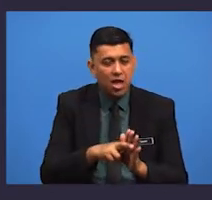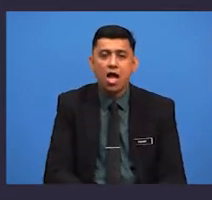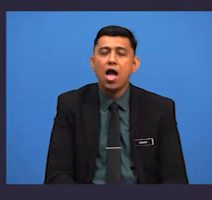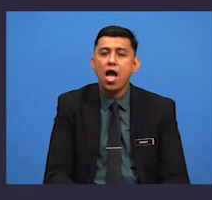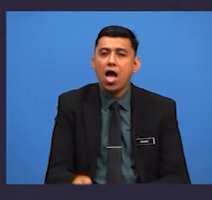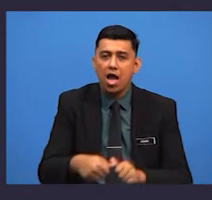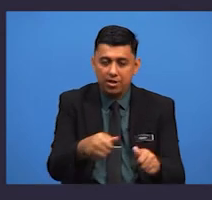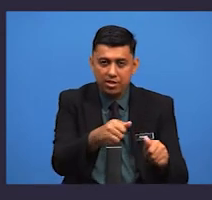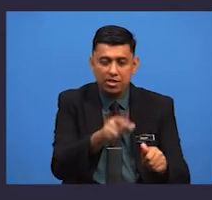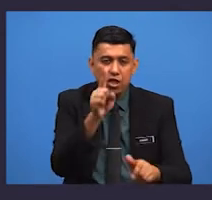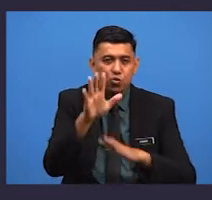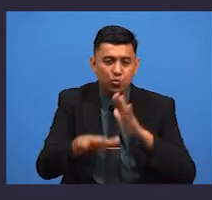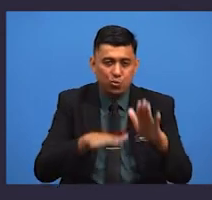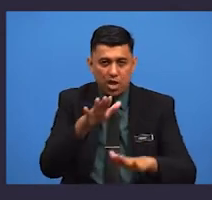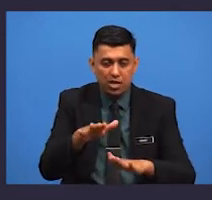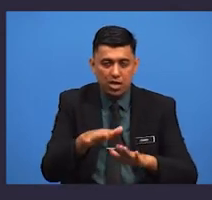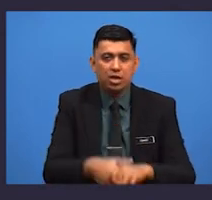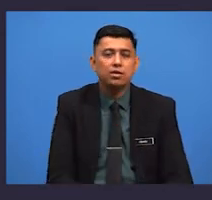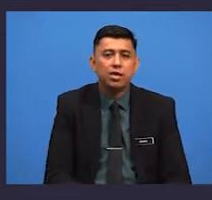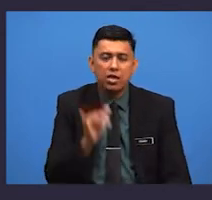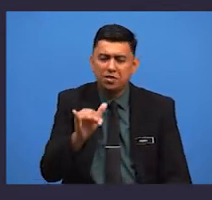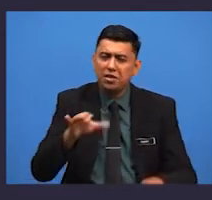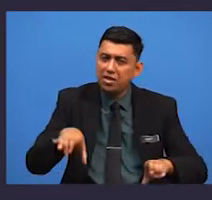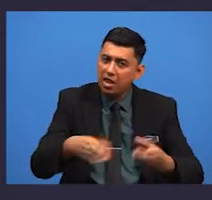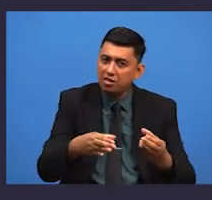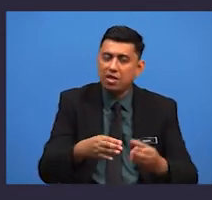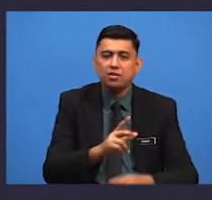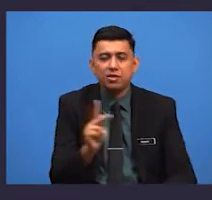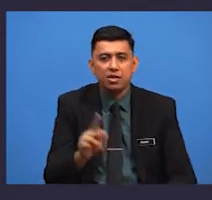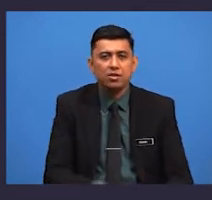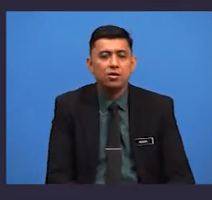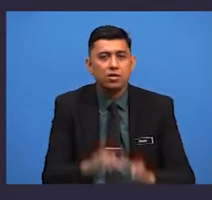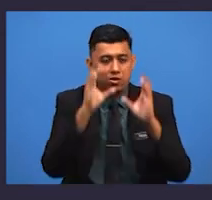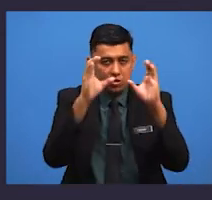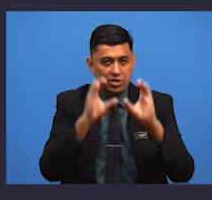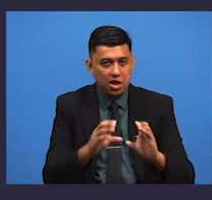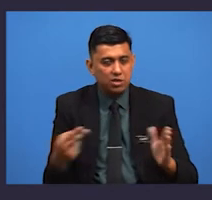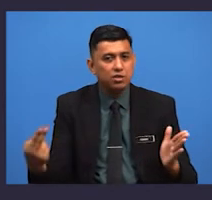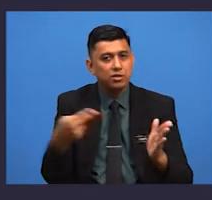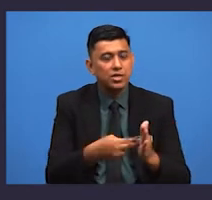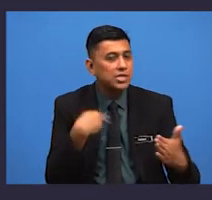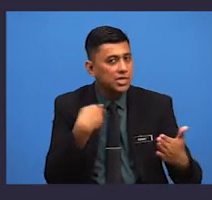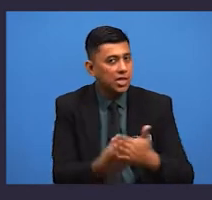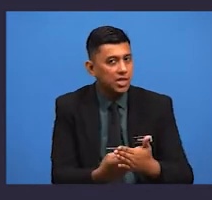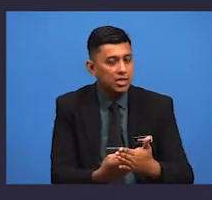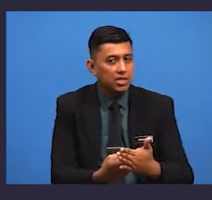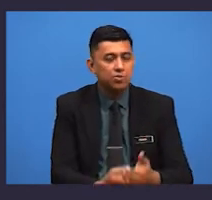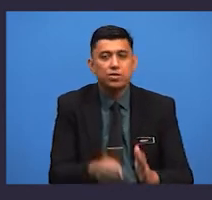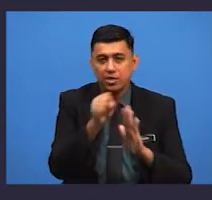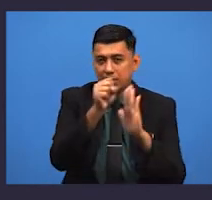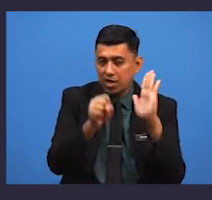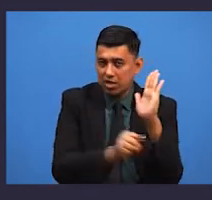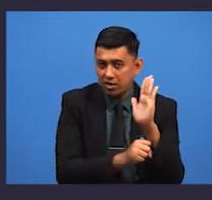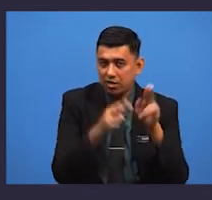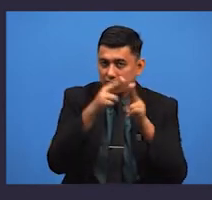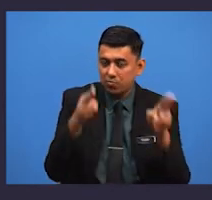alir. Satu langkah atau set langkah yang dilaksanakan secara berulang sehingga